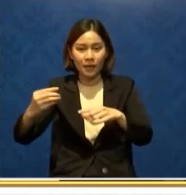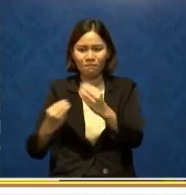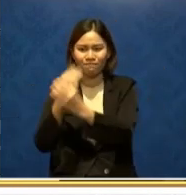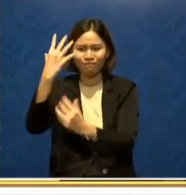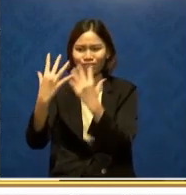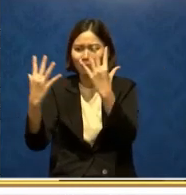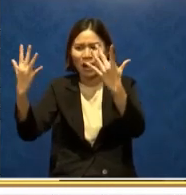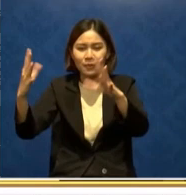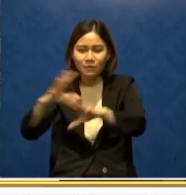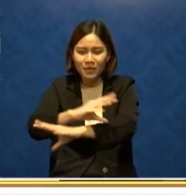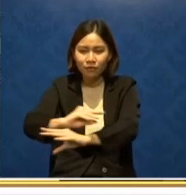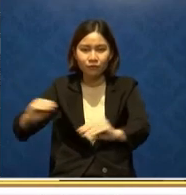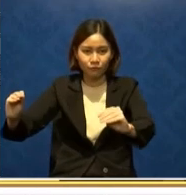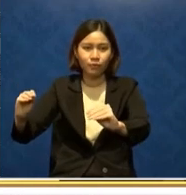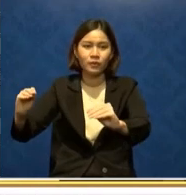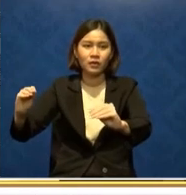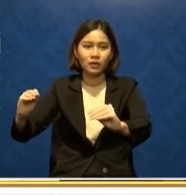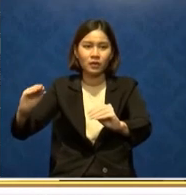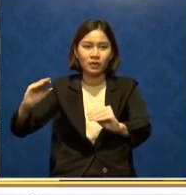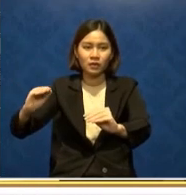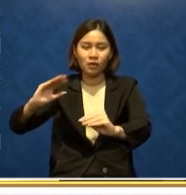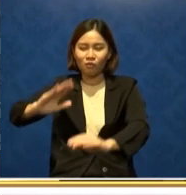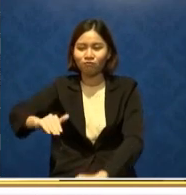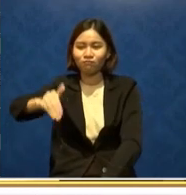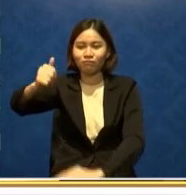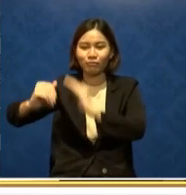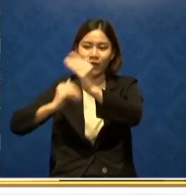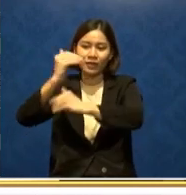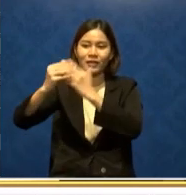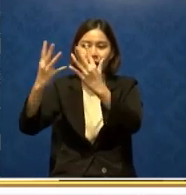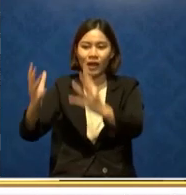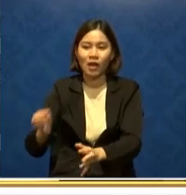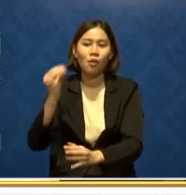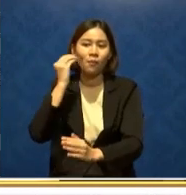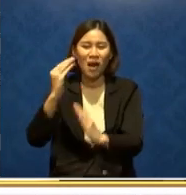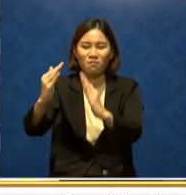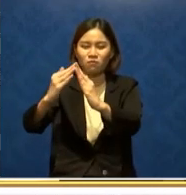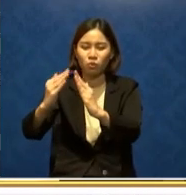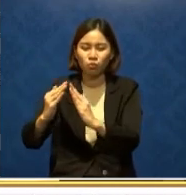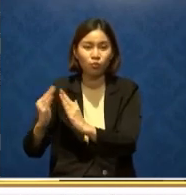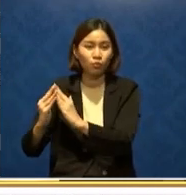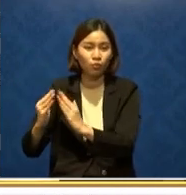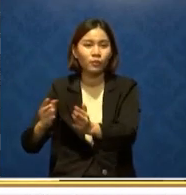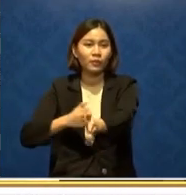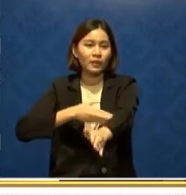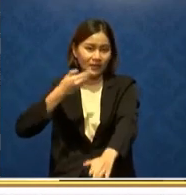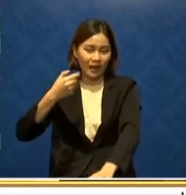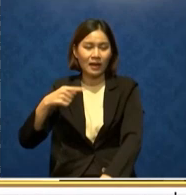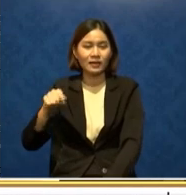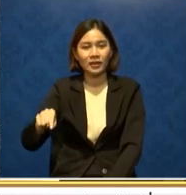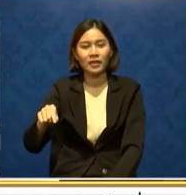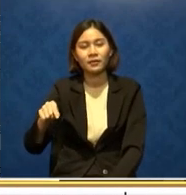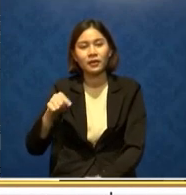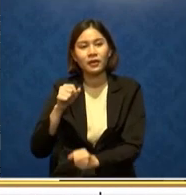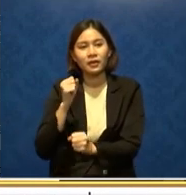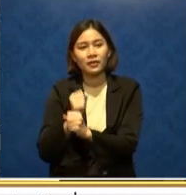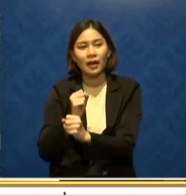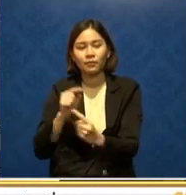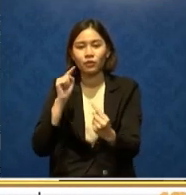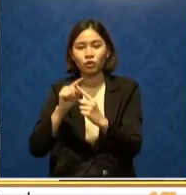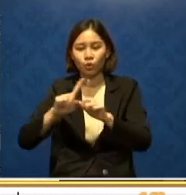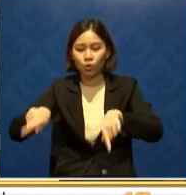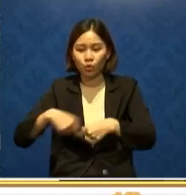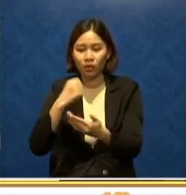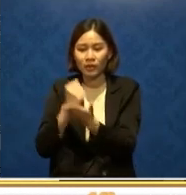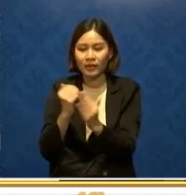ามันไม่หลงเหลืออยู่แล้วนะคะแล้วความเจริญมันไปถึงแล้วประชาชนอยู่กันอย่างมายาวนานก็ควรจะให้มีการดำเนินการทางเอกส